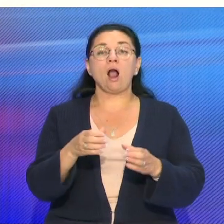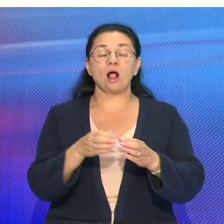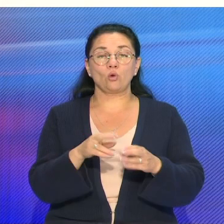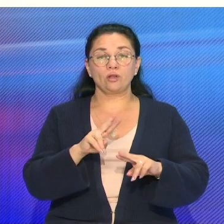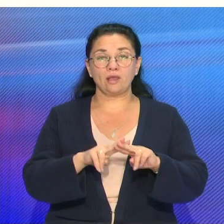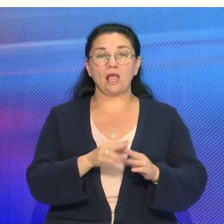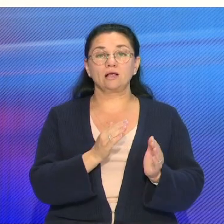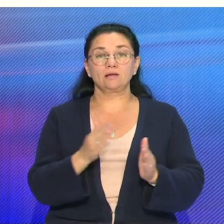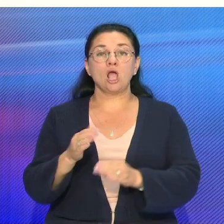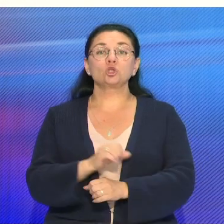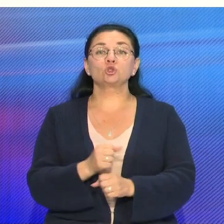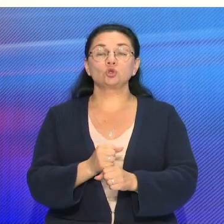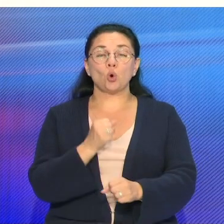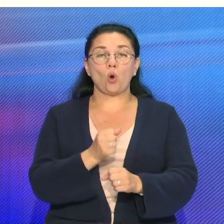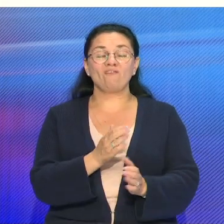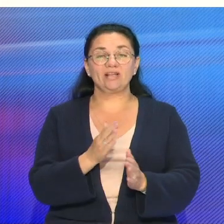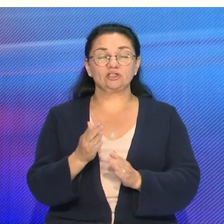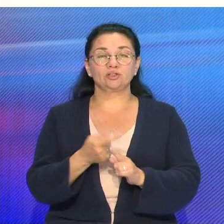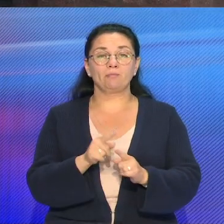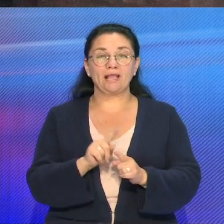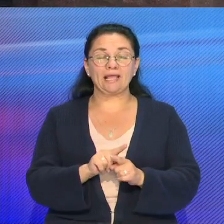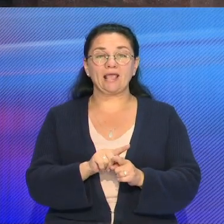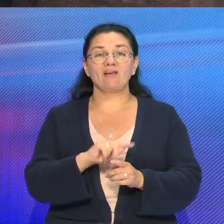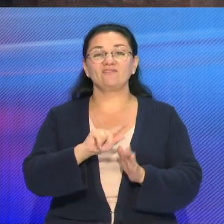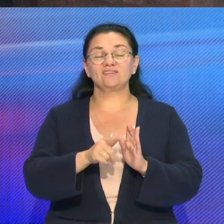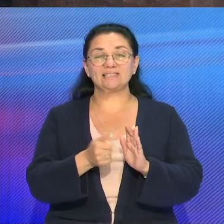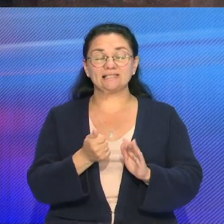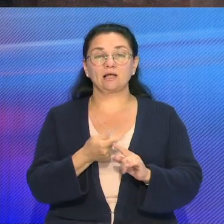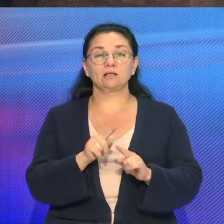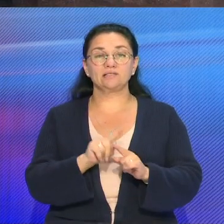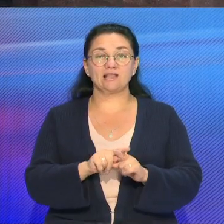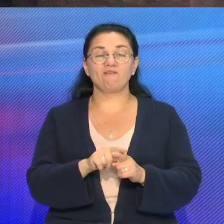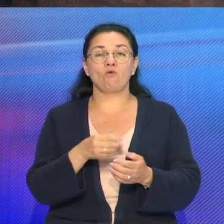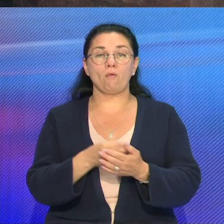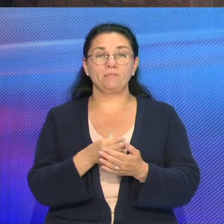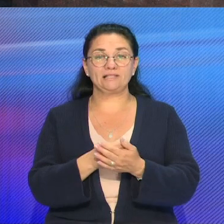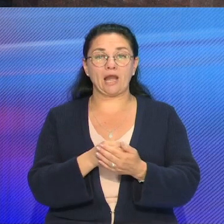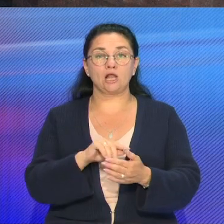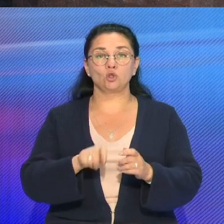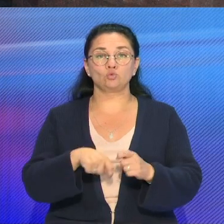условиях строгого режима. В пользу потерпевших судом взыскан причиненный им материальный ущерб.